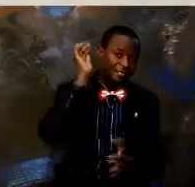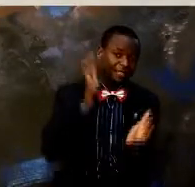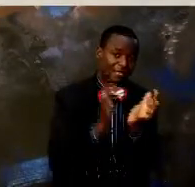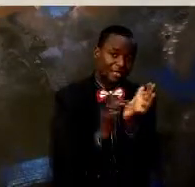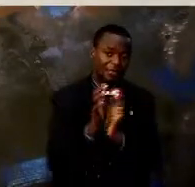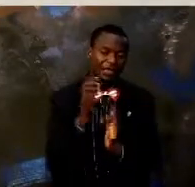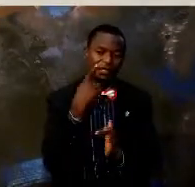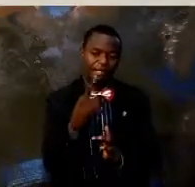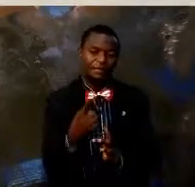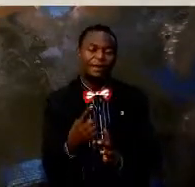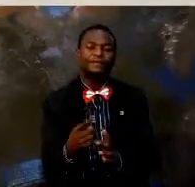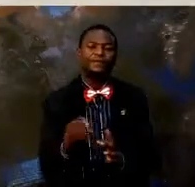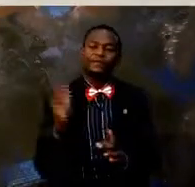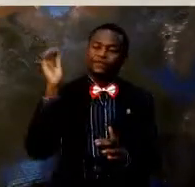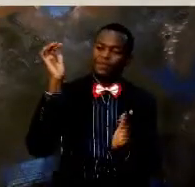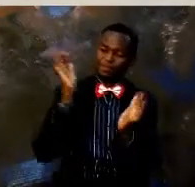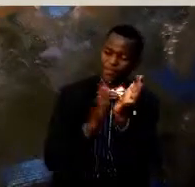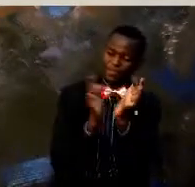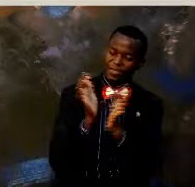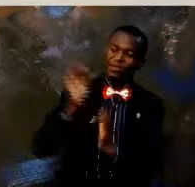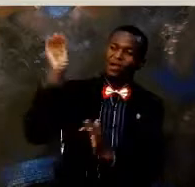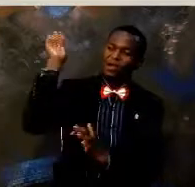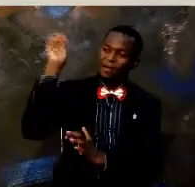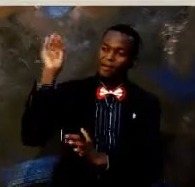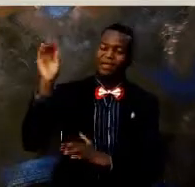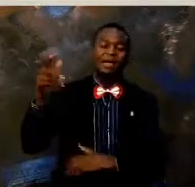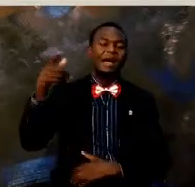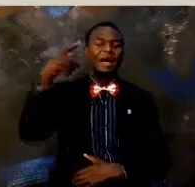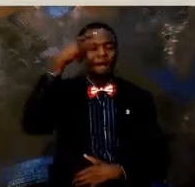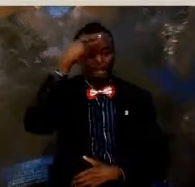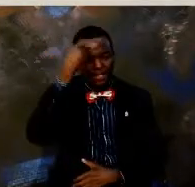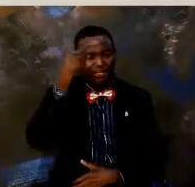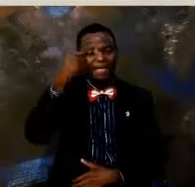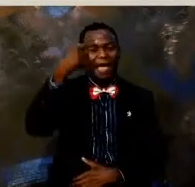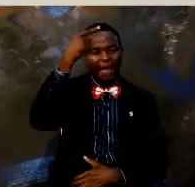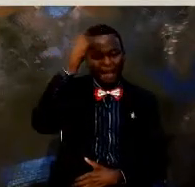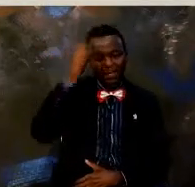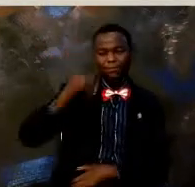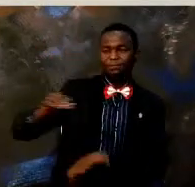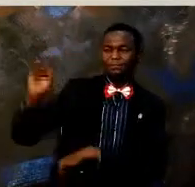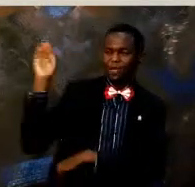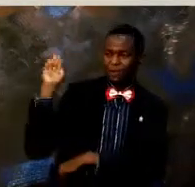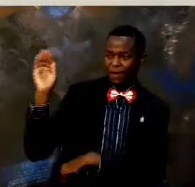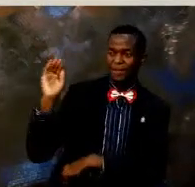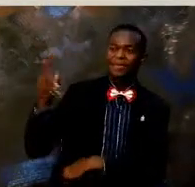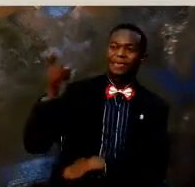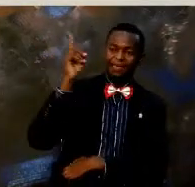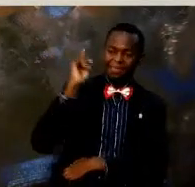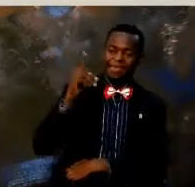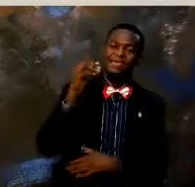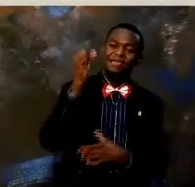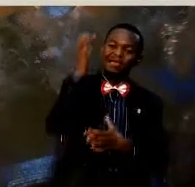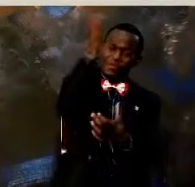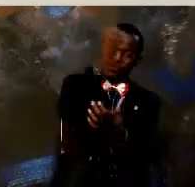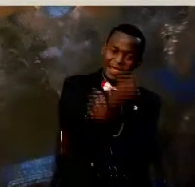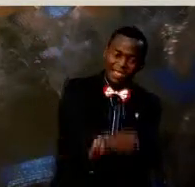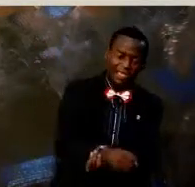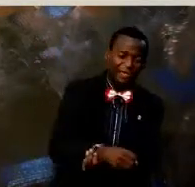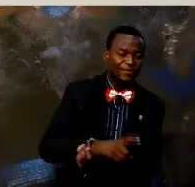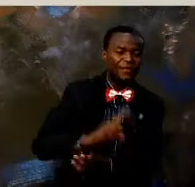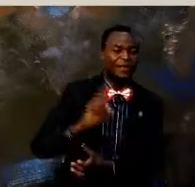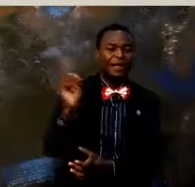58. Yesu akawaambia, amini, amini, nawaambia, yeye Ibrahimu